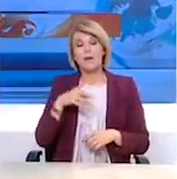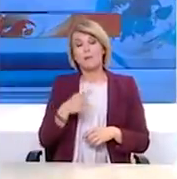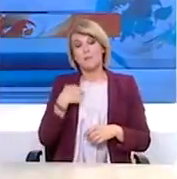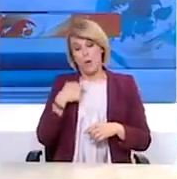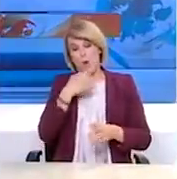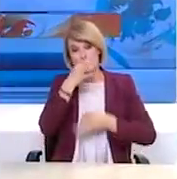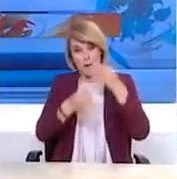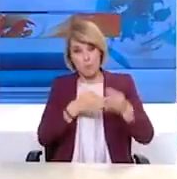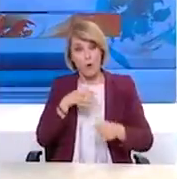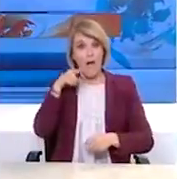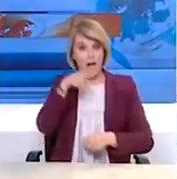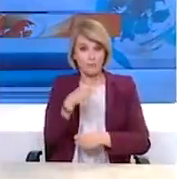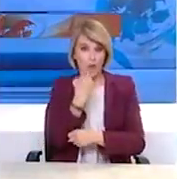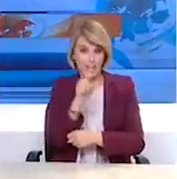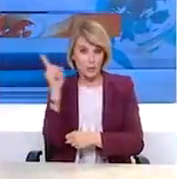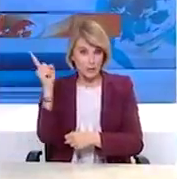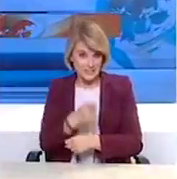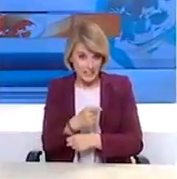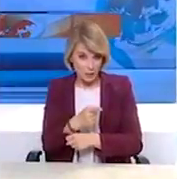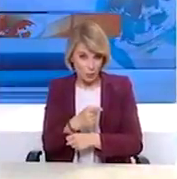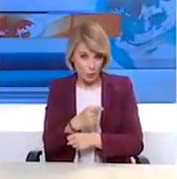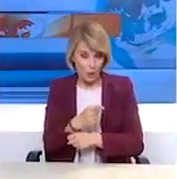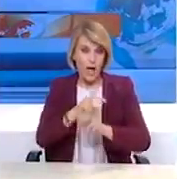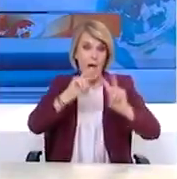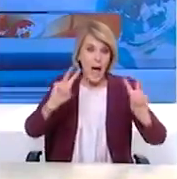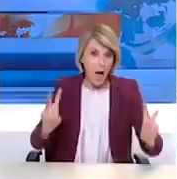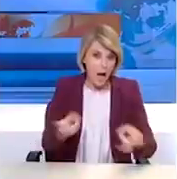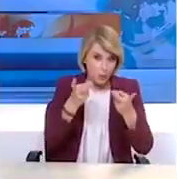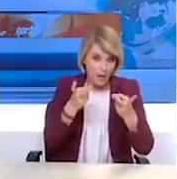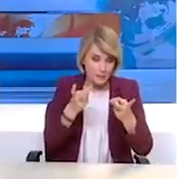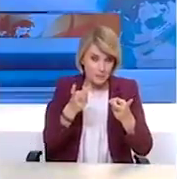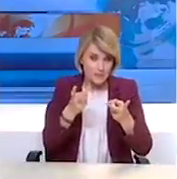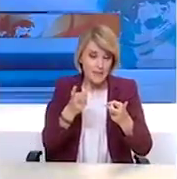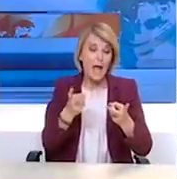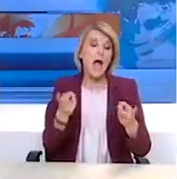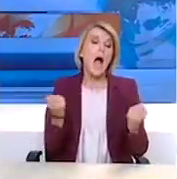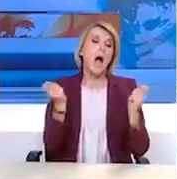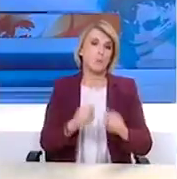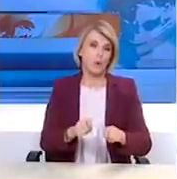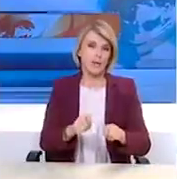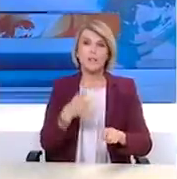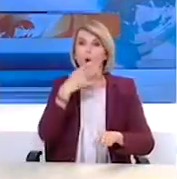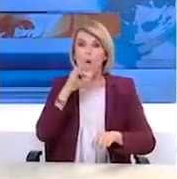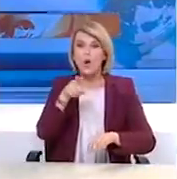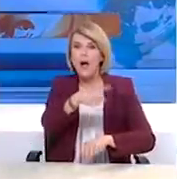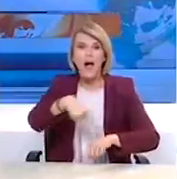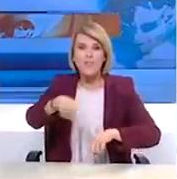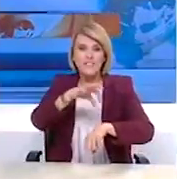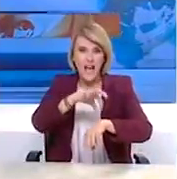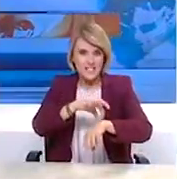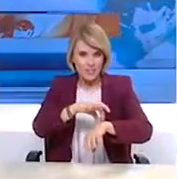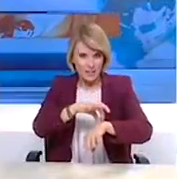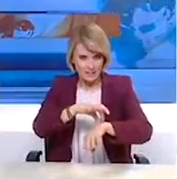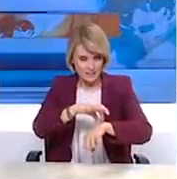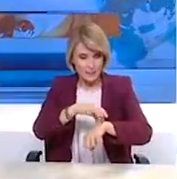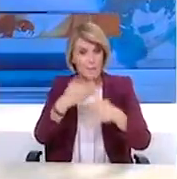το ιό. Ο ορός πλάσματος από άνθρωπο που έχει αναρρώσει γίνεται με συγκεκριμένα επιστημονικά κριτήρια.